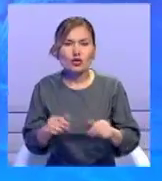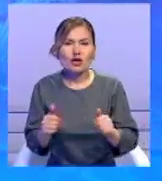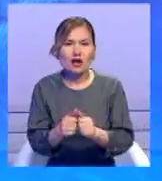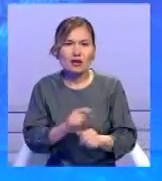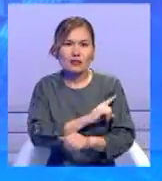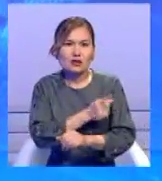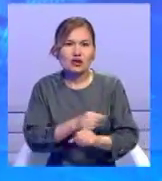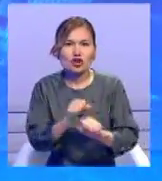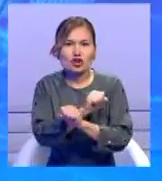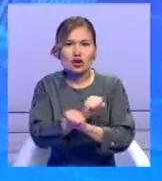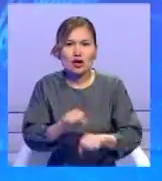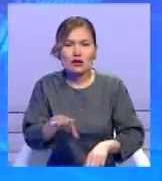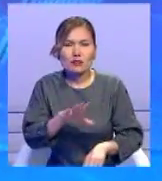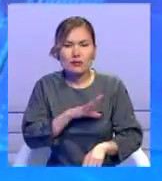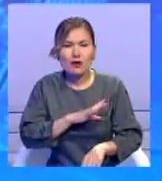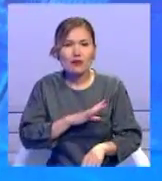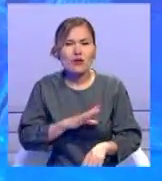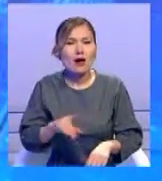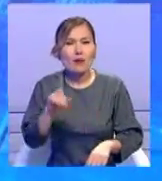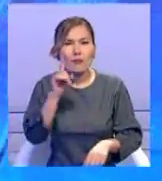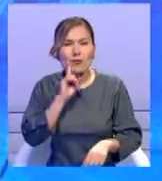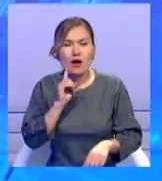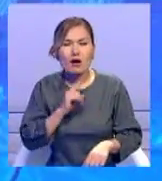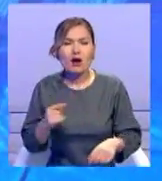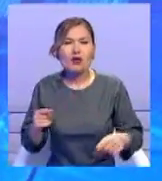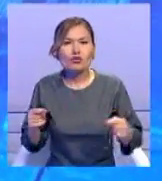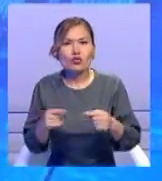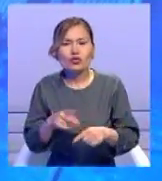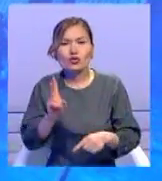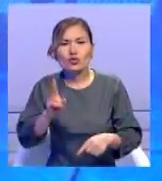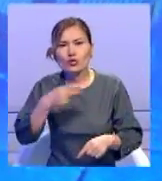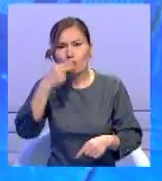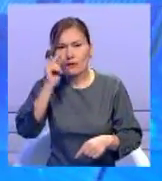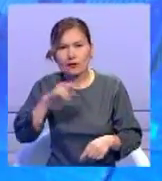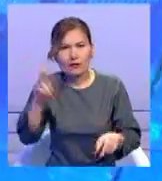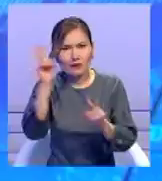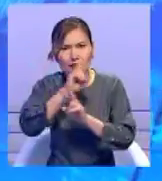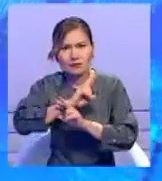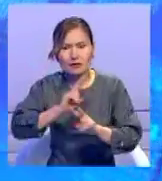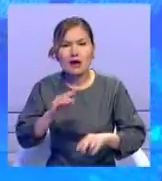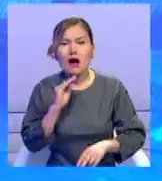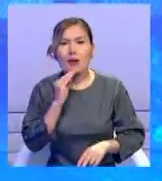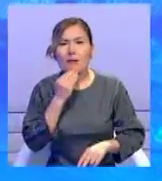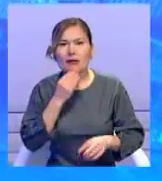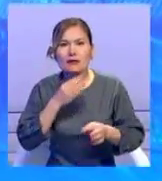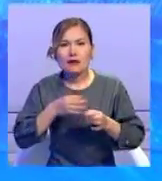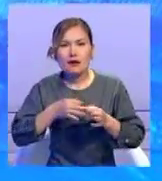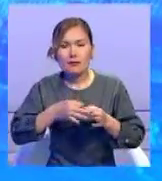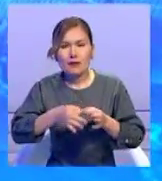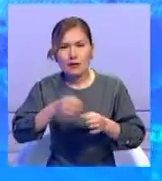жасалған. Алайда бұл ақпарат әлі расталған жоқ. Шабуылды әзірге ешбір топ мойындалған жоқ. Ал Мысыр